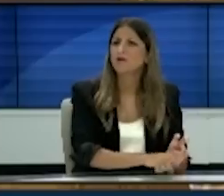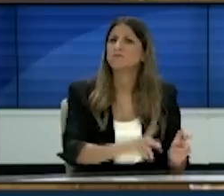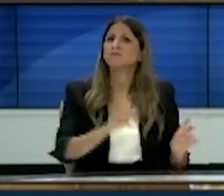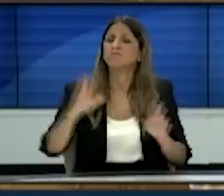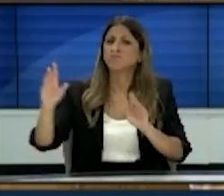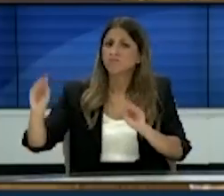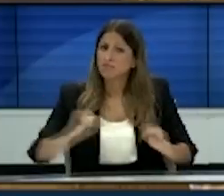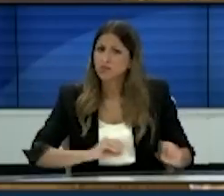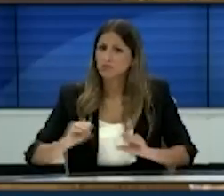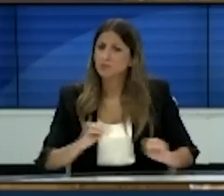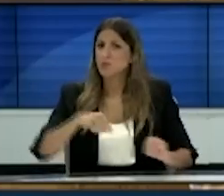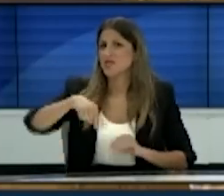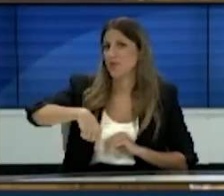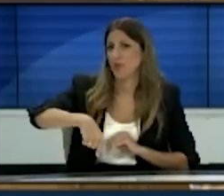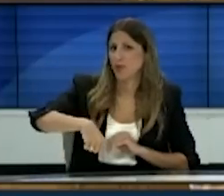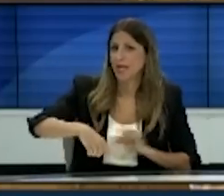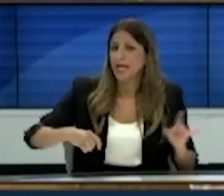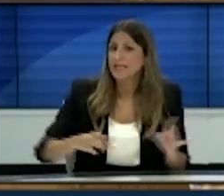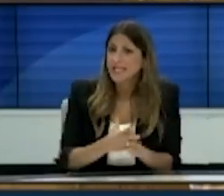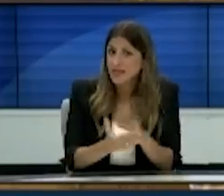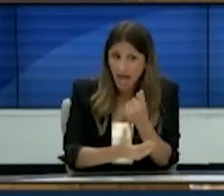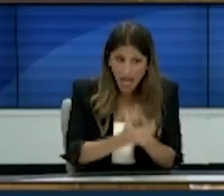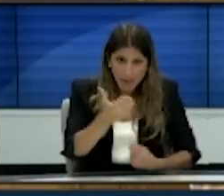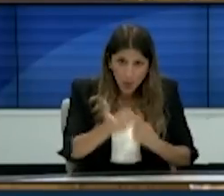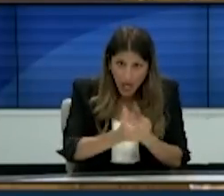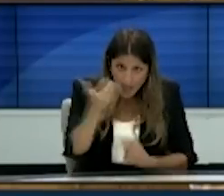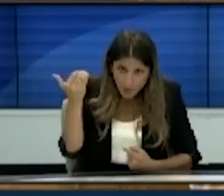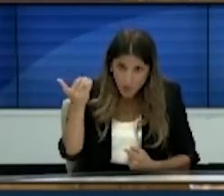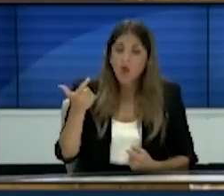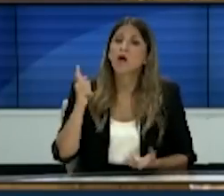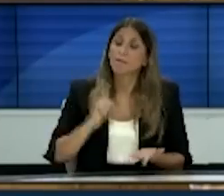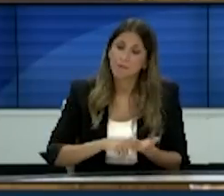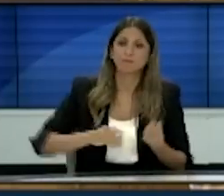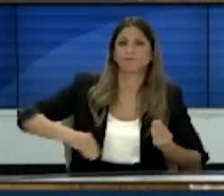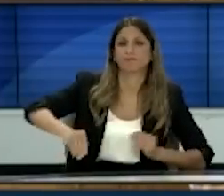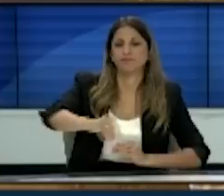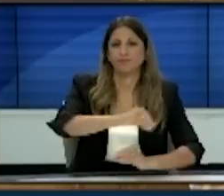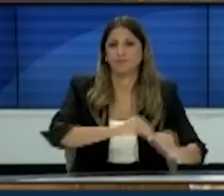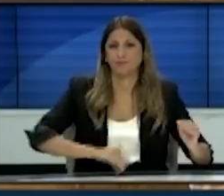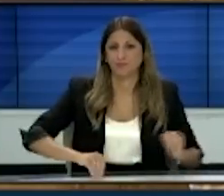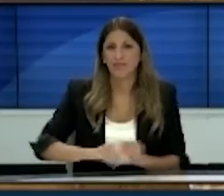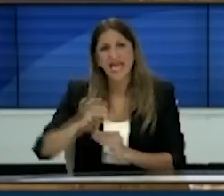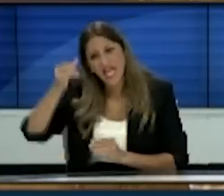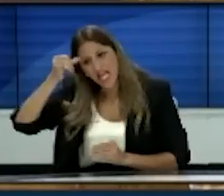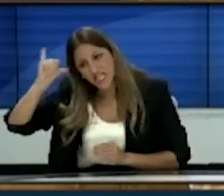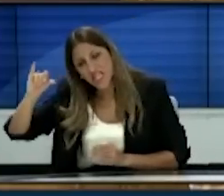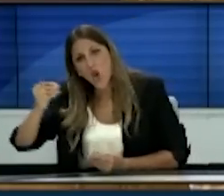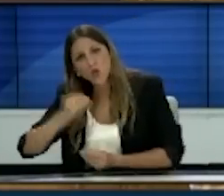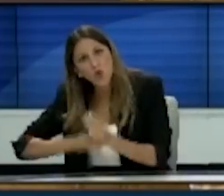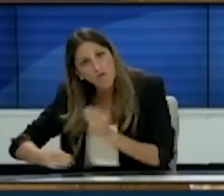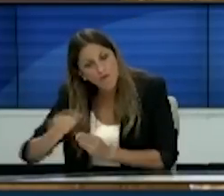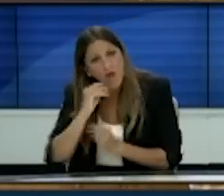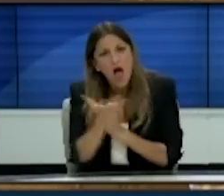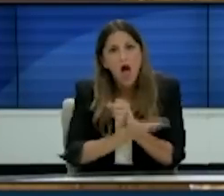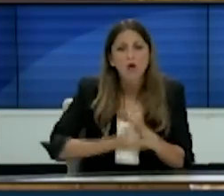και ζωοτροφές, όπου καταγράφεται έλλειμμα και διάθεσή τους στην κατανάλωση και στην κτηνοτροφία χωρίς το χονδρεμπορικό